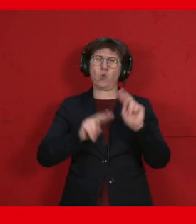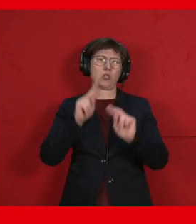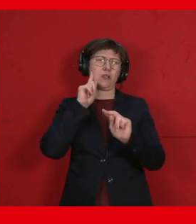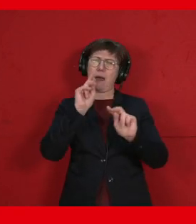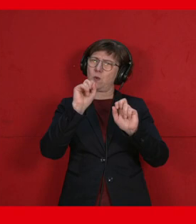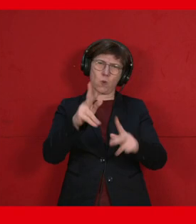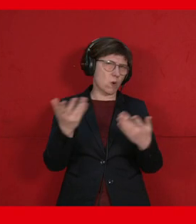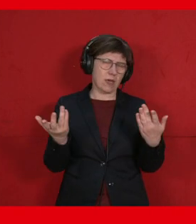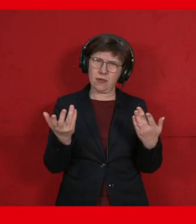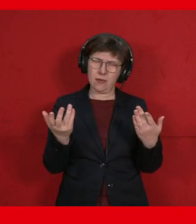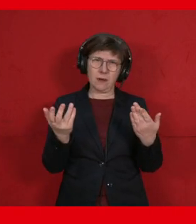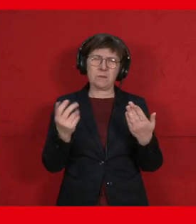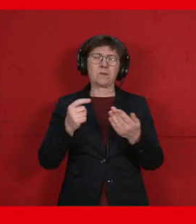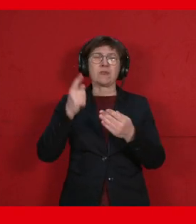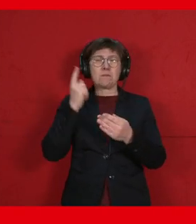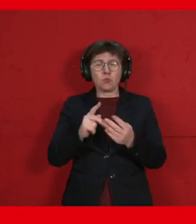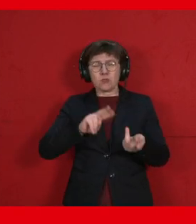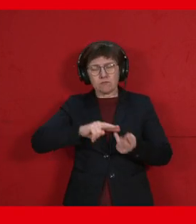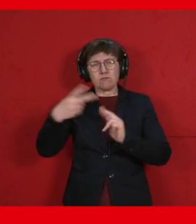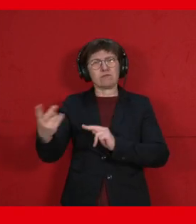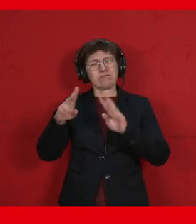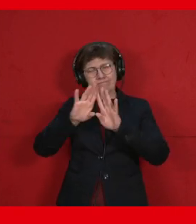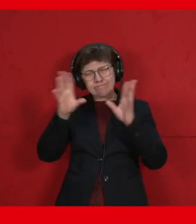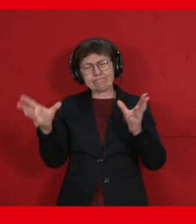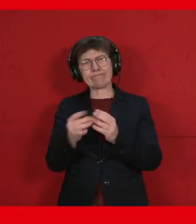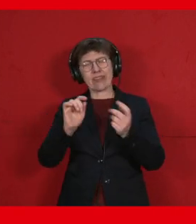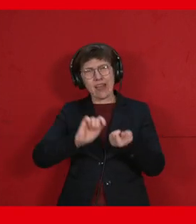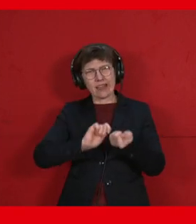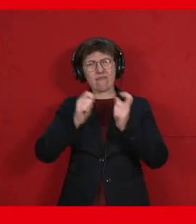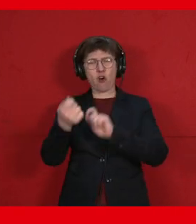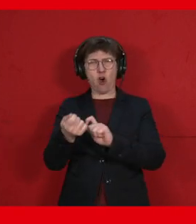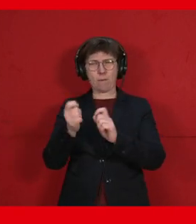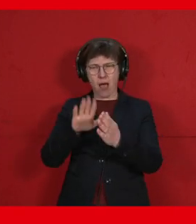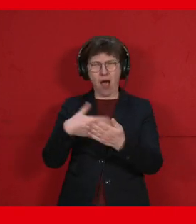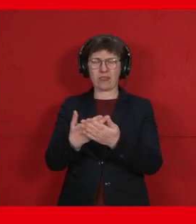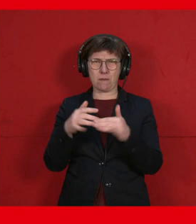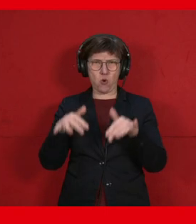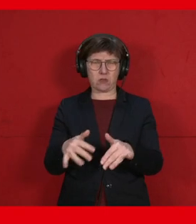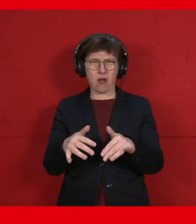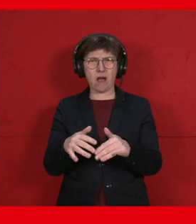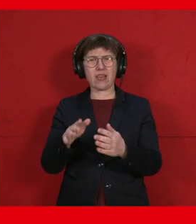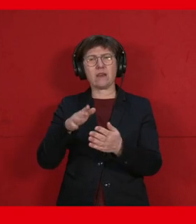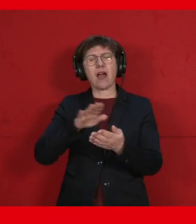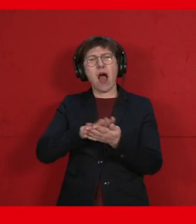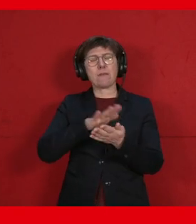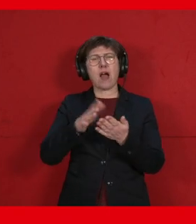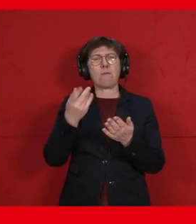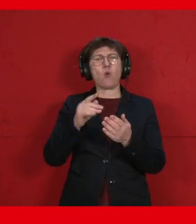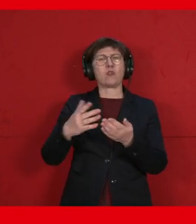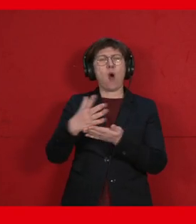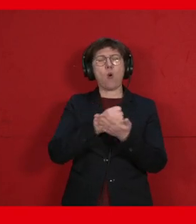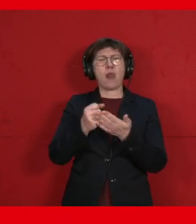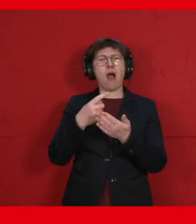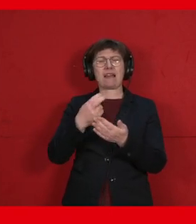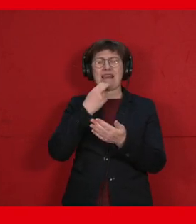sein. Wir müssen im Gegenzug eine umfassende Reform angehen der Abgaben und Umlagen